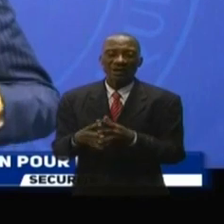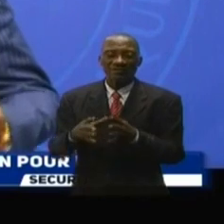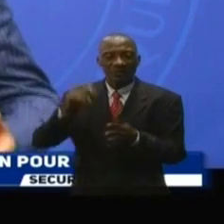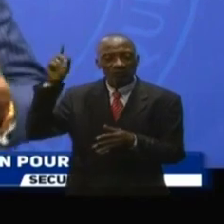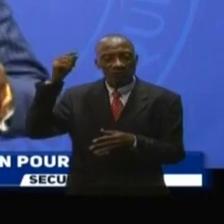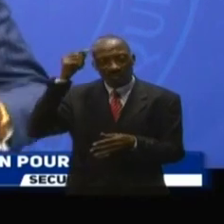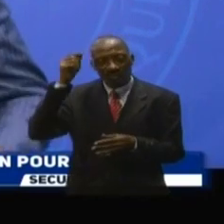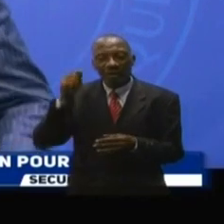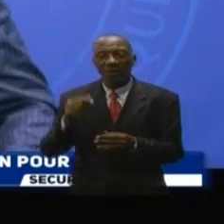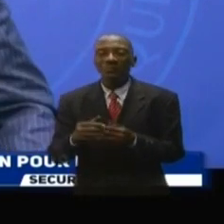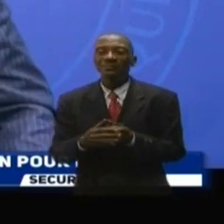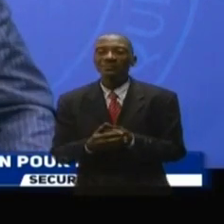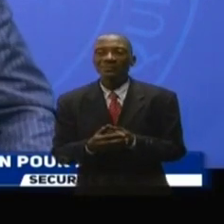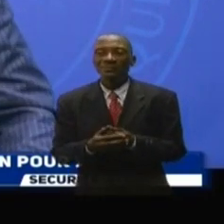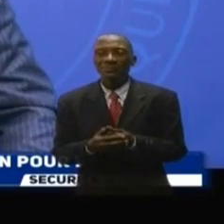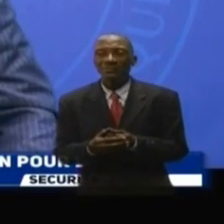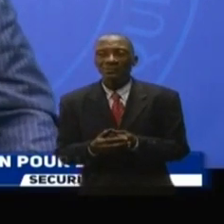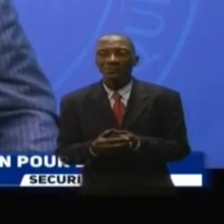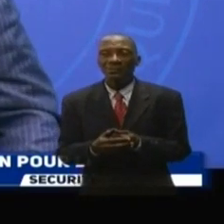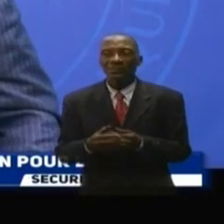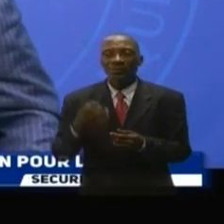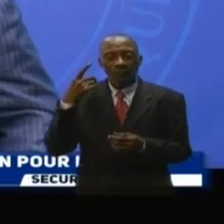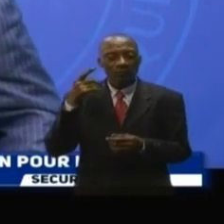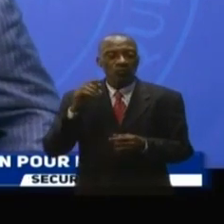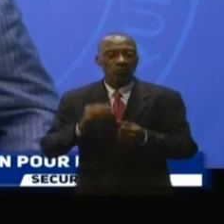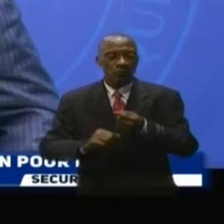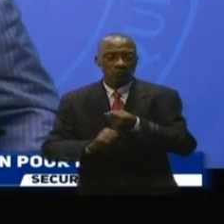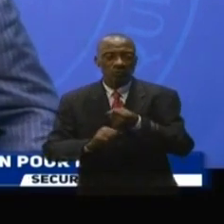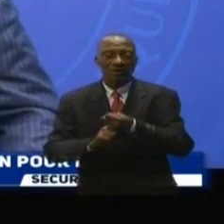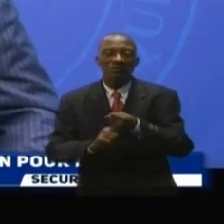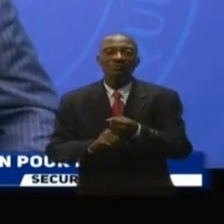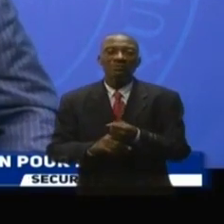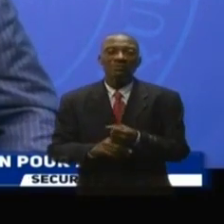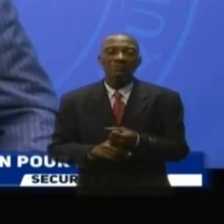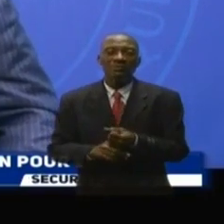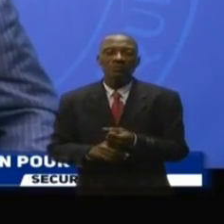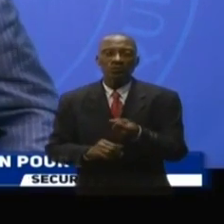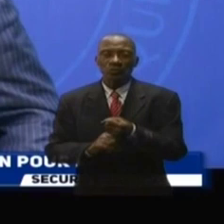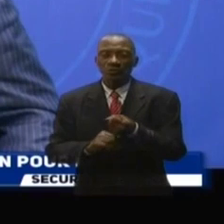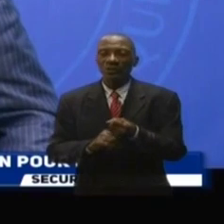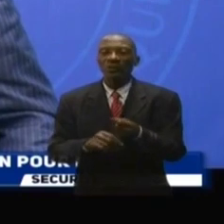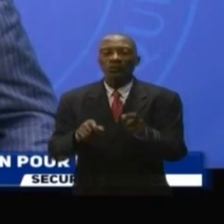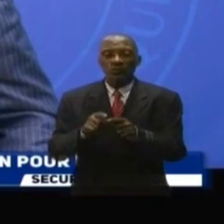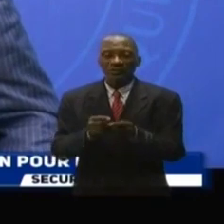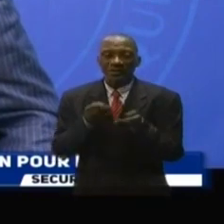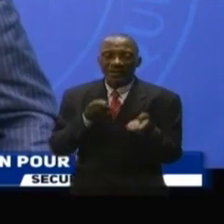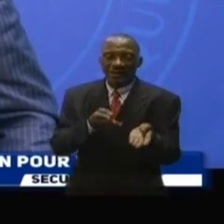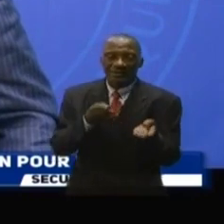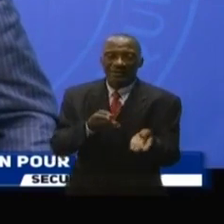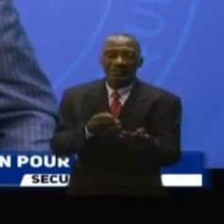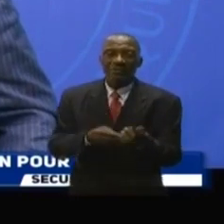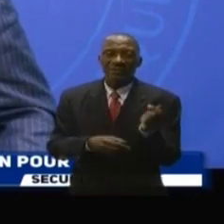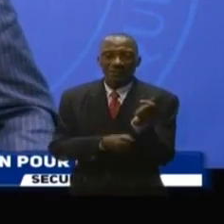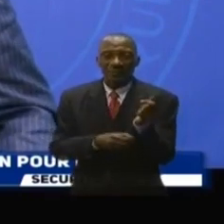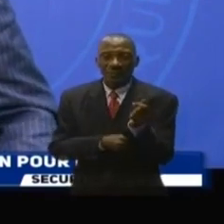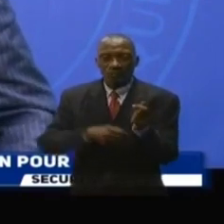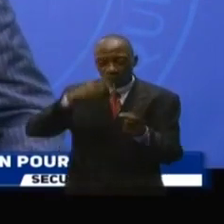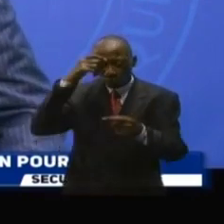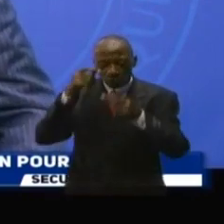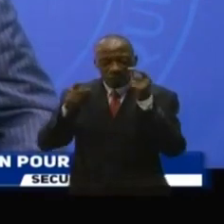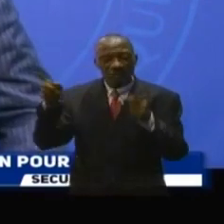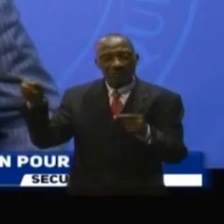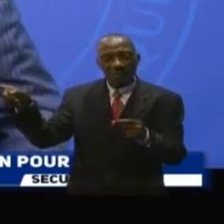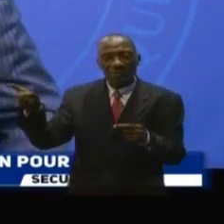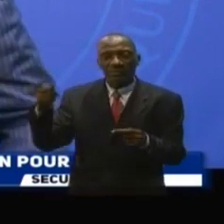celles déjà prises sur le plan social, dans le sens de soulager un tant soit peu leur situation, sont en voie